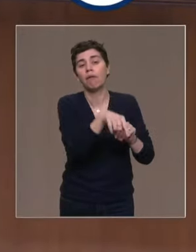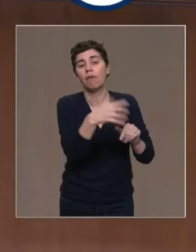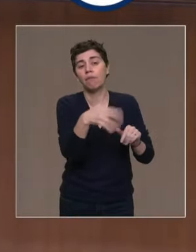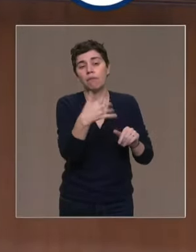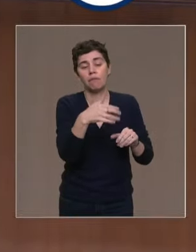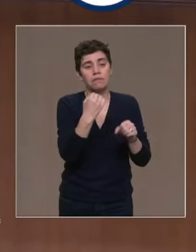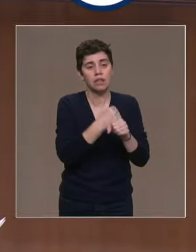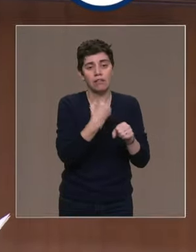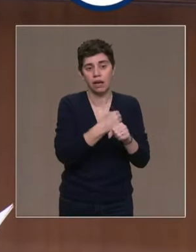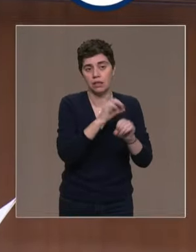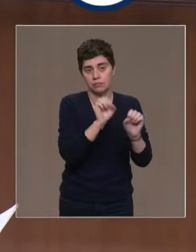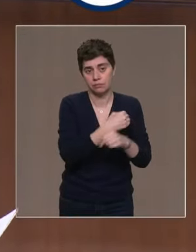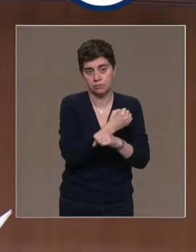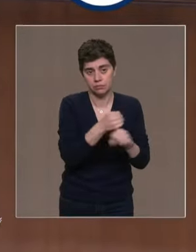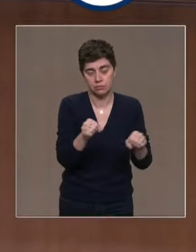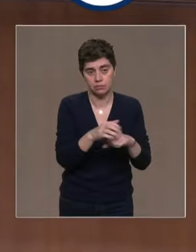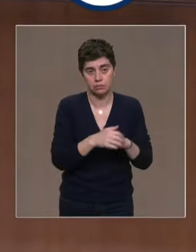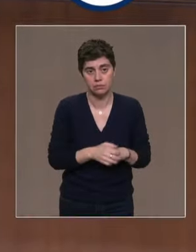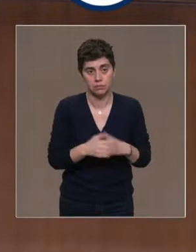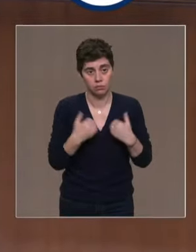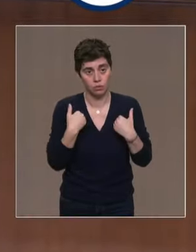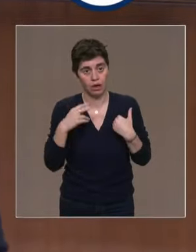formidable.